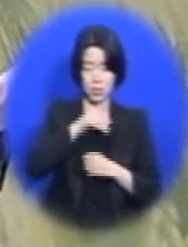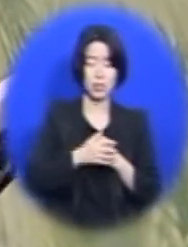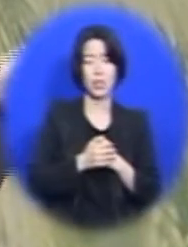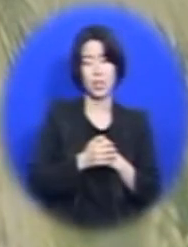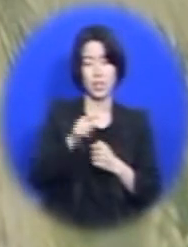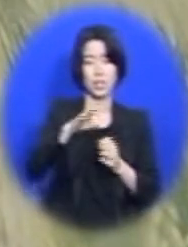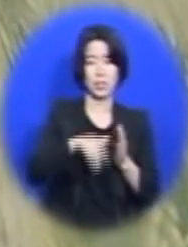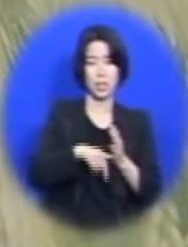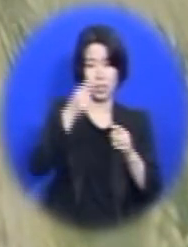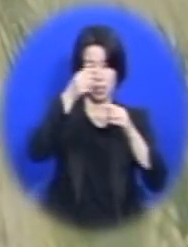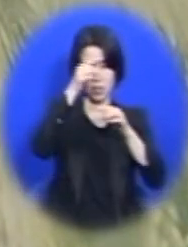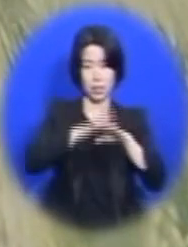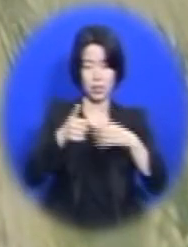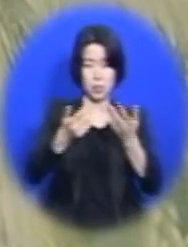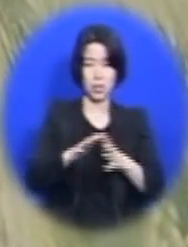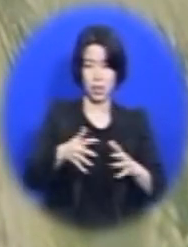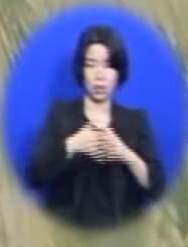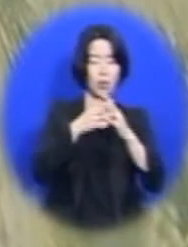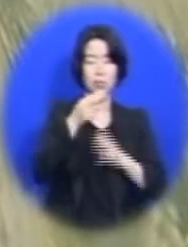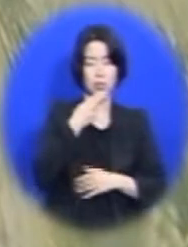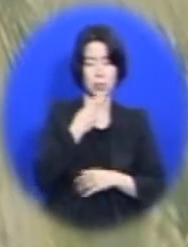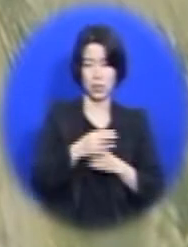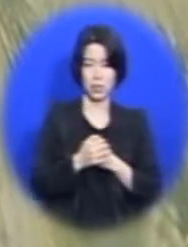예배당 건물도 없었어요.